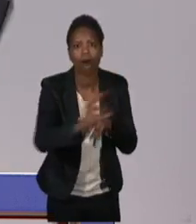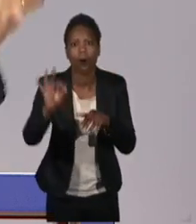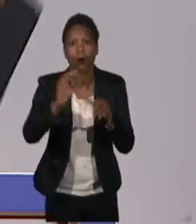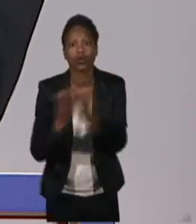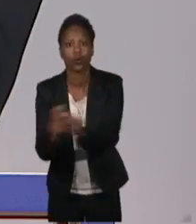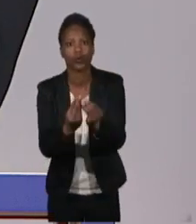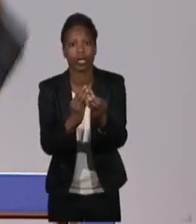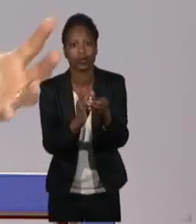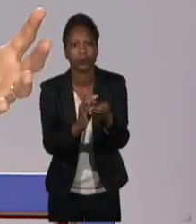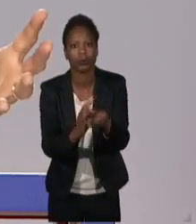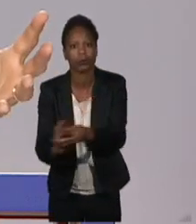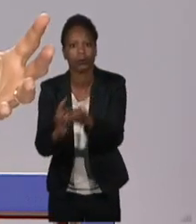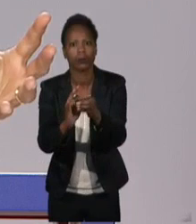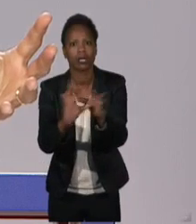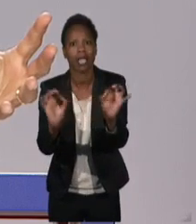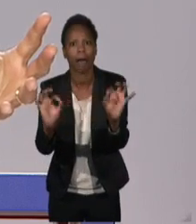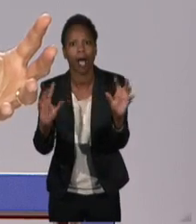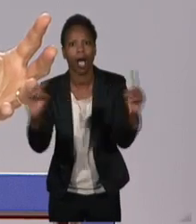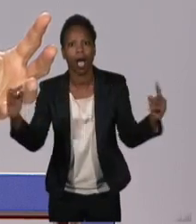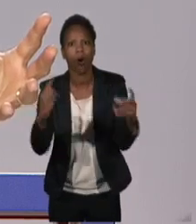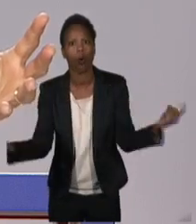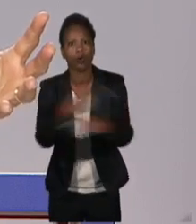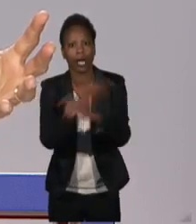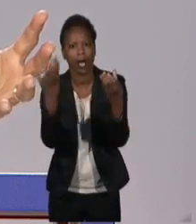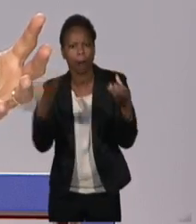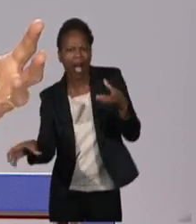mais face à face.